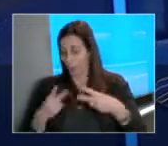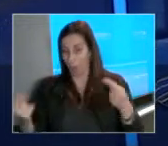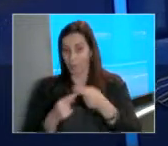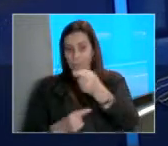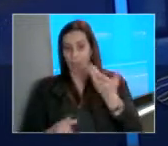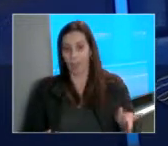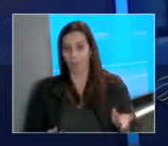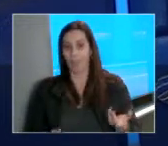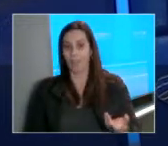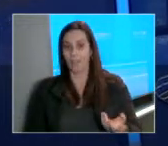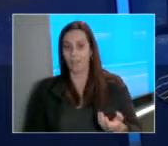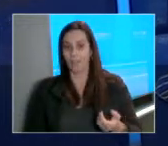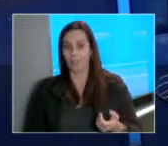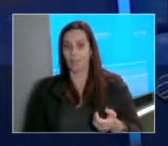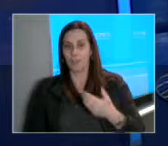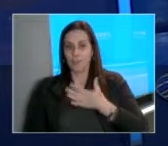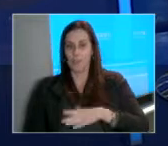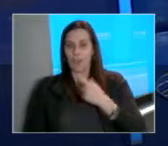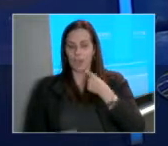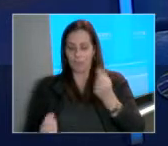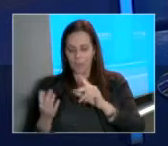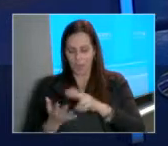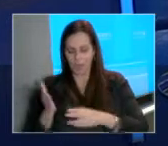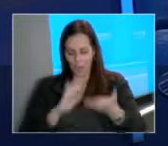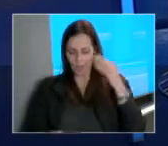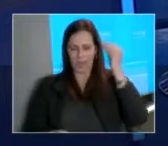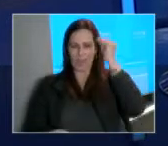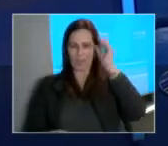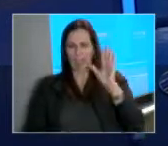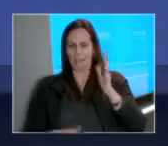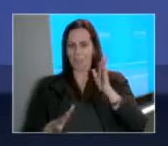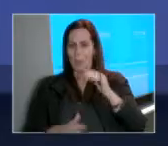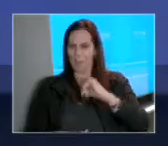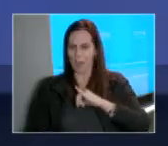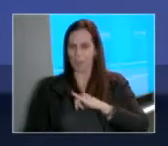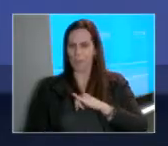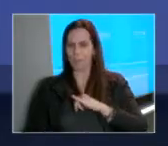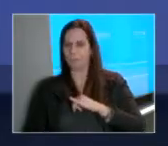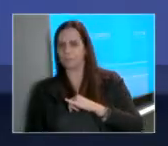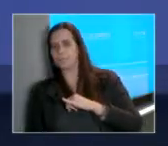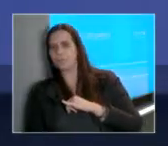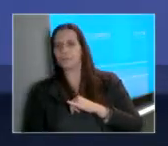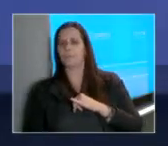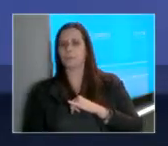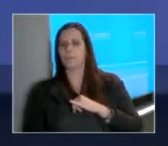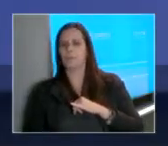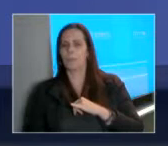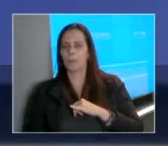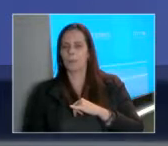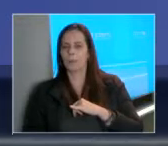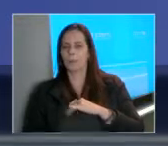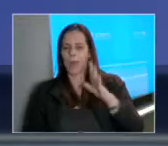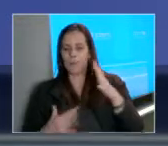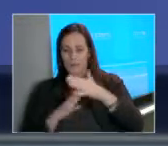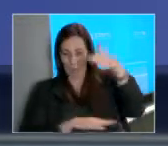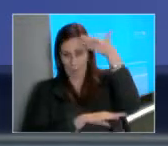אבל אני רוצה לקחת רגע משהו שקראתי לא מזמן, שנזכרתי בו ומאוד מעניין, אני חושבת... מתניהו